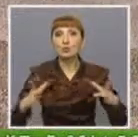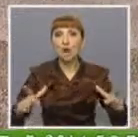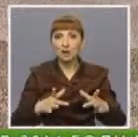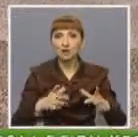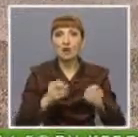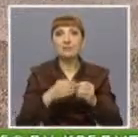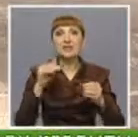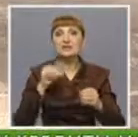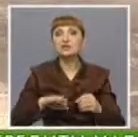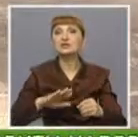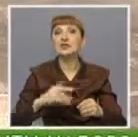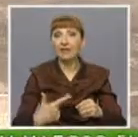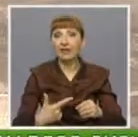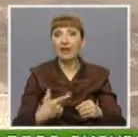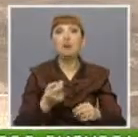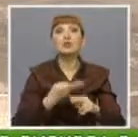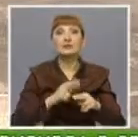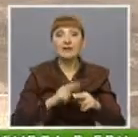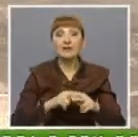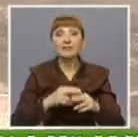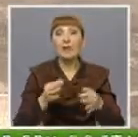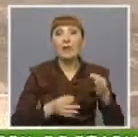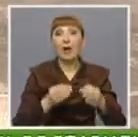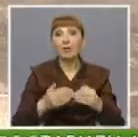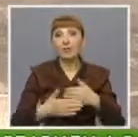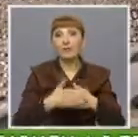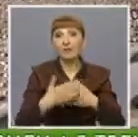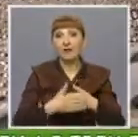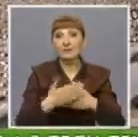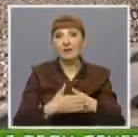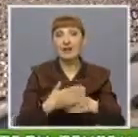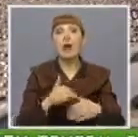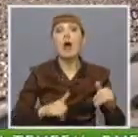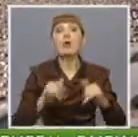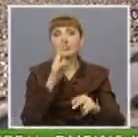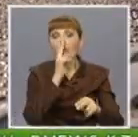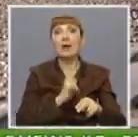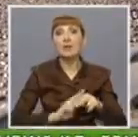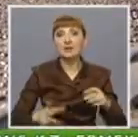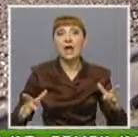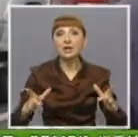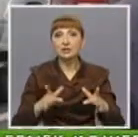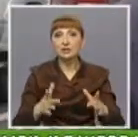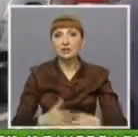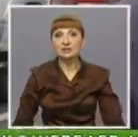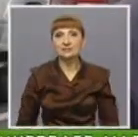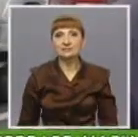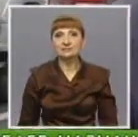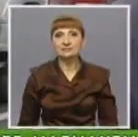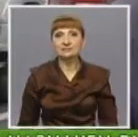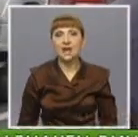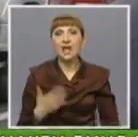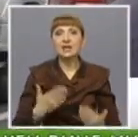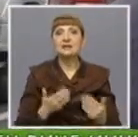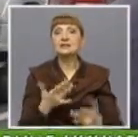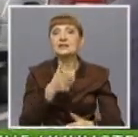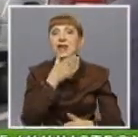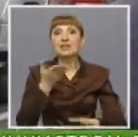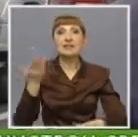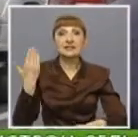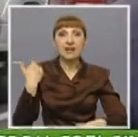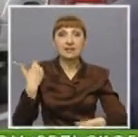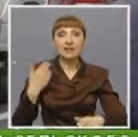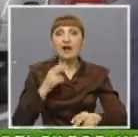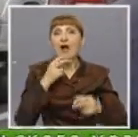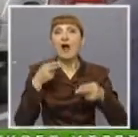крышки 15 тысяч тенге, но за это грозит уголовная ответственность. Так куда же пропадают крышки? Если несколько лет назад